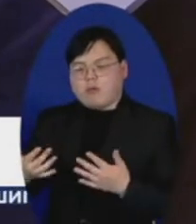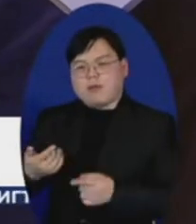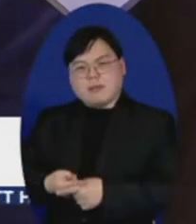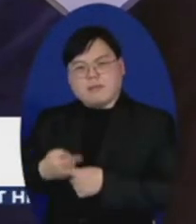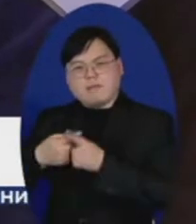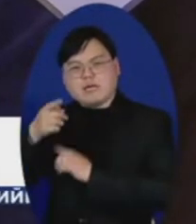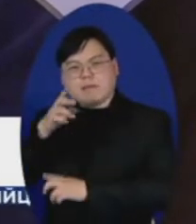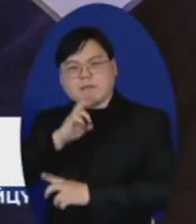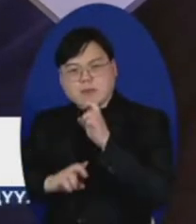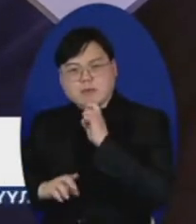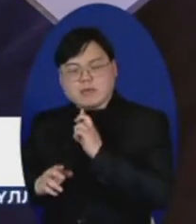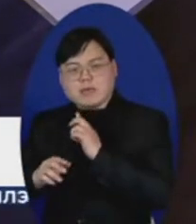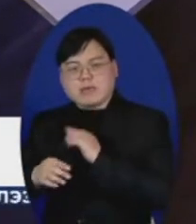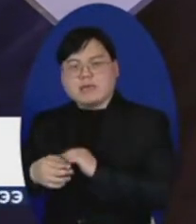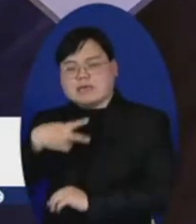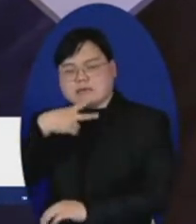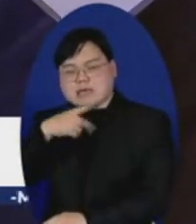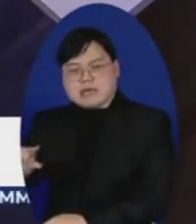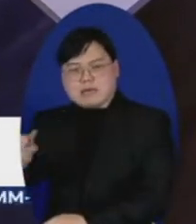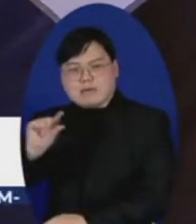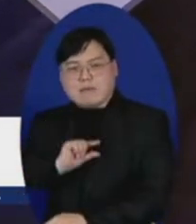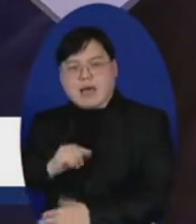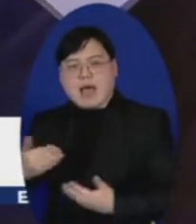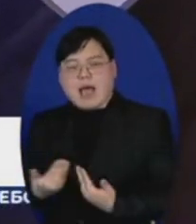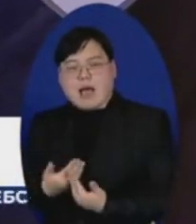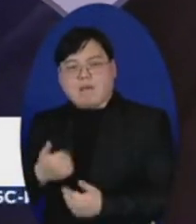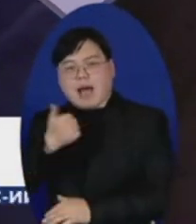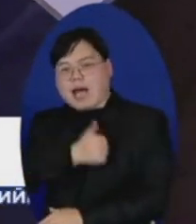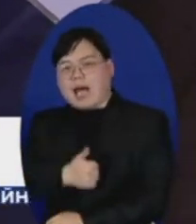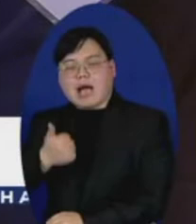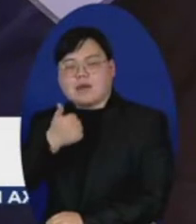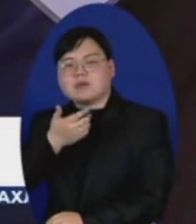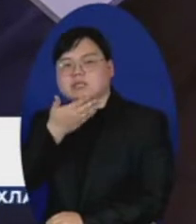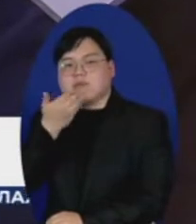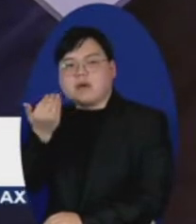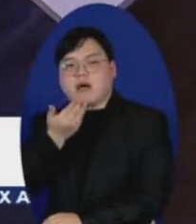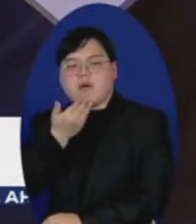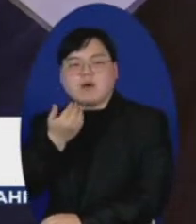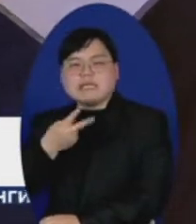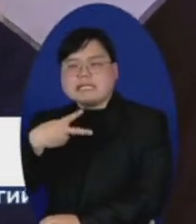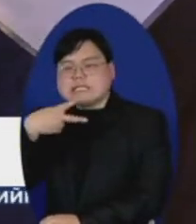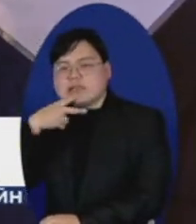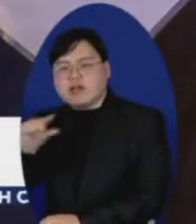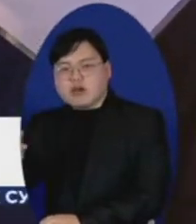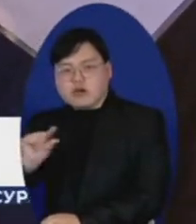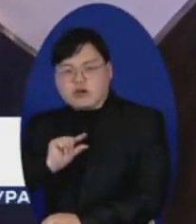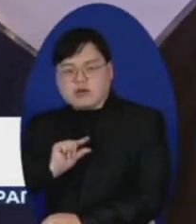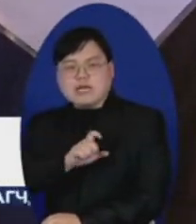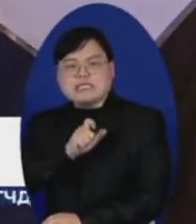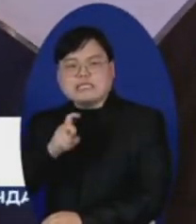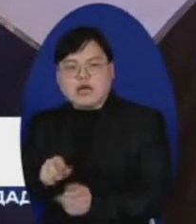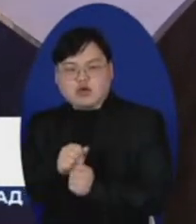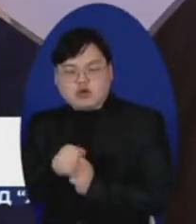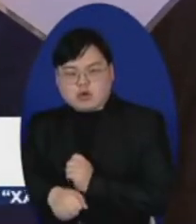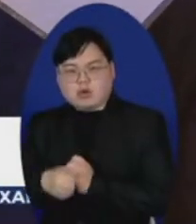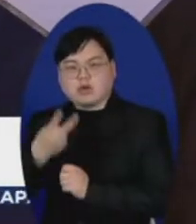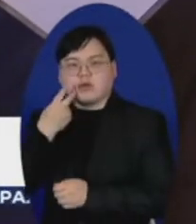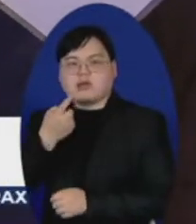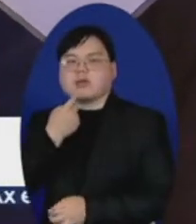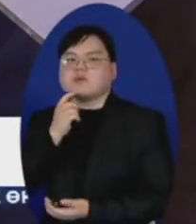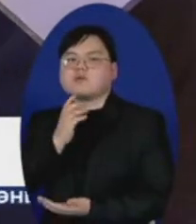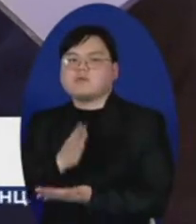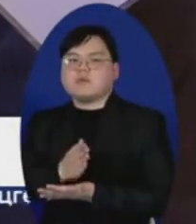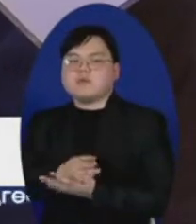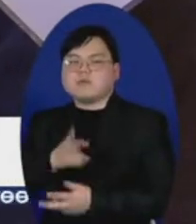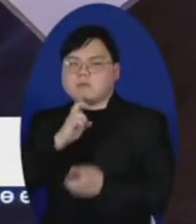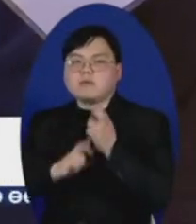байна те. Тэд нар бидний авсан цалин одоо ямар ч амжилт хүрэлцээ байхгүй байгаахгүй юу? Одоо бид чинь ингээд цалингаас цалингийн хооронд зээлээ хооронд амьдарч штэ. Ийм